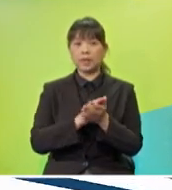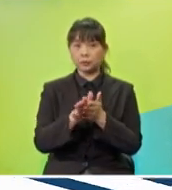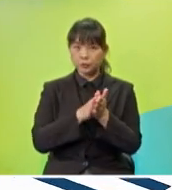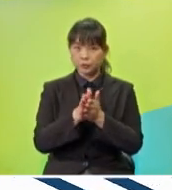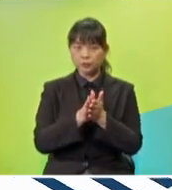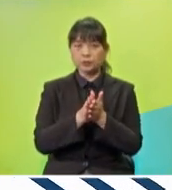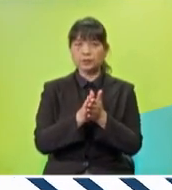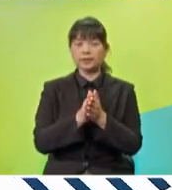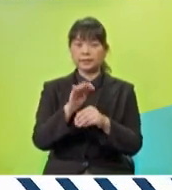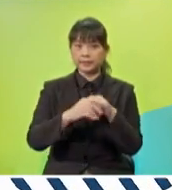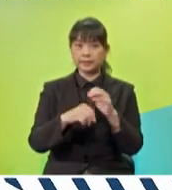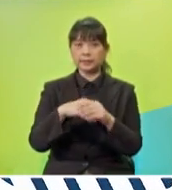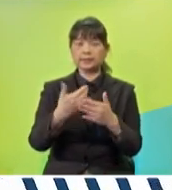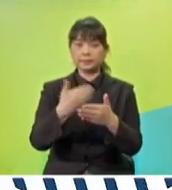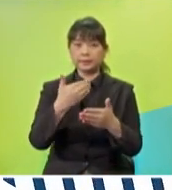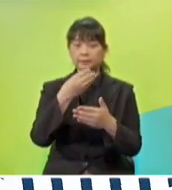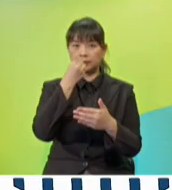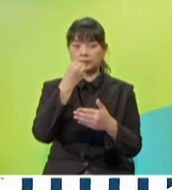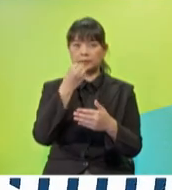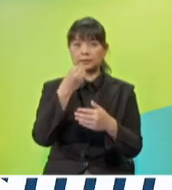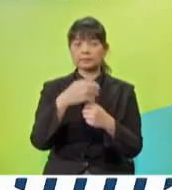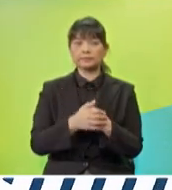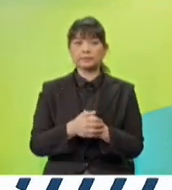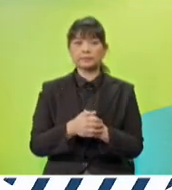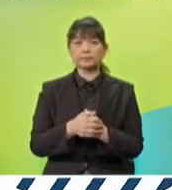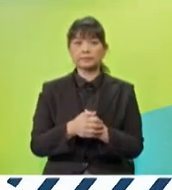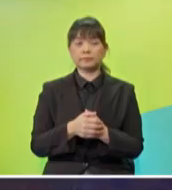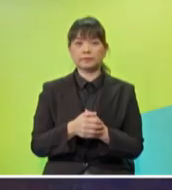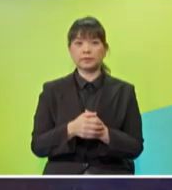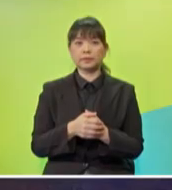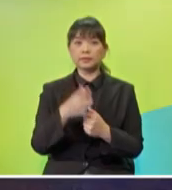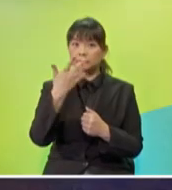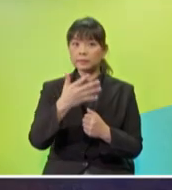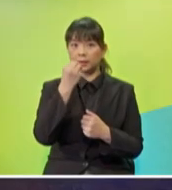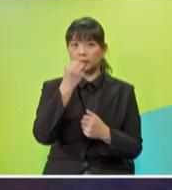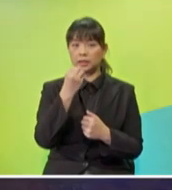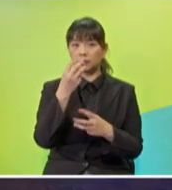sebelum makan selepas makan kita perlu bakso tangan